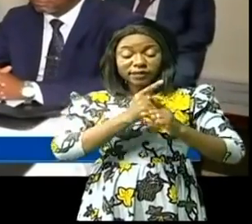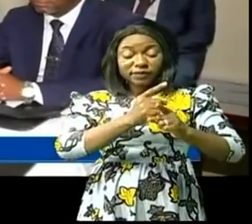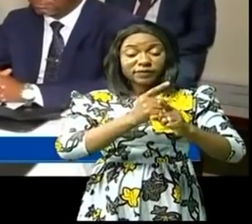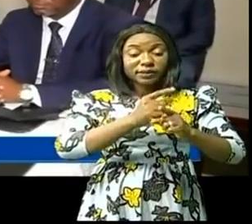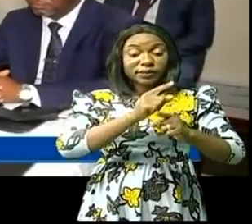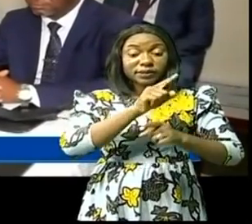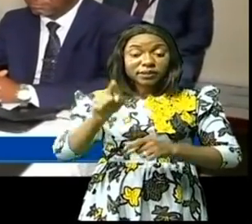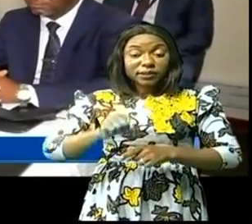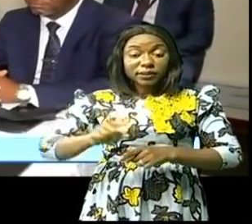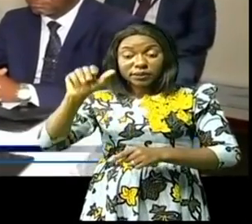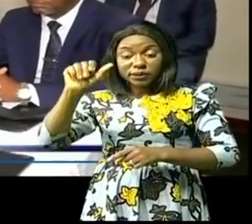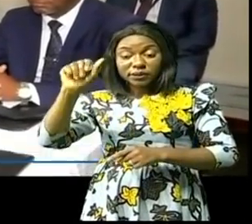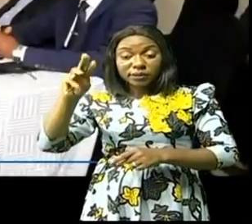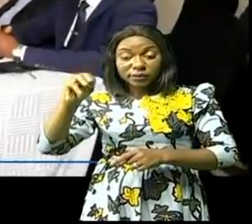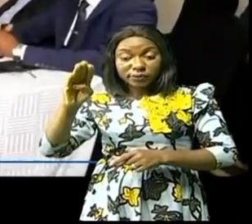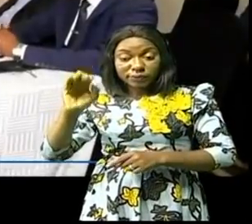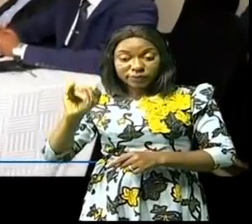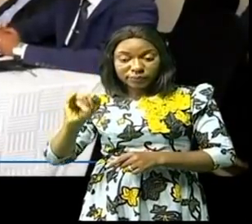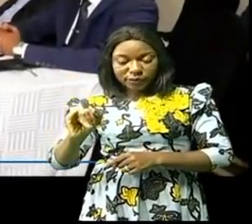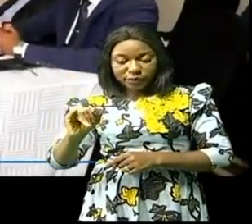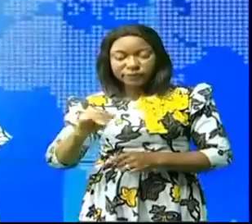les experts de deux parties.